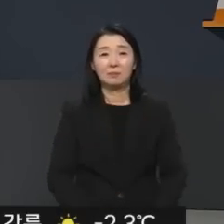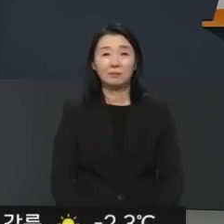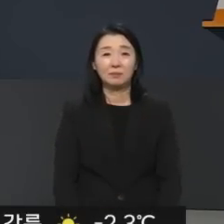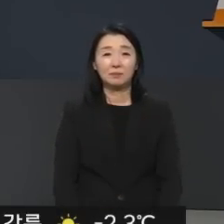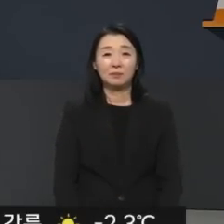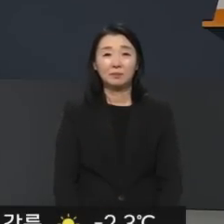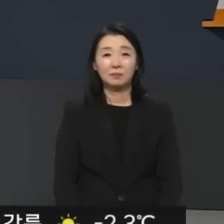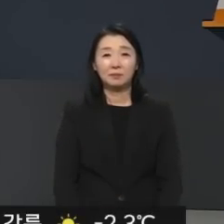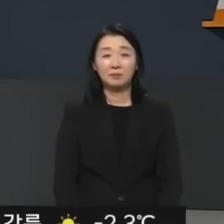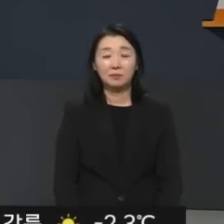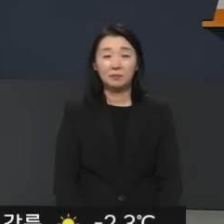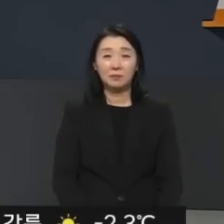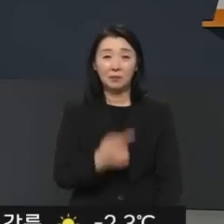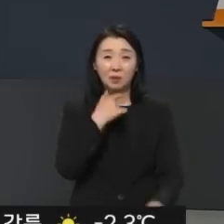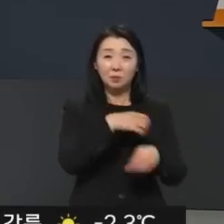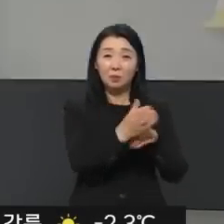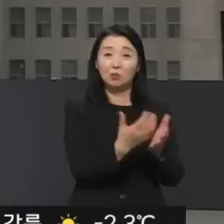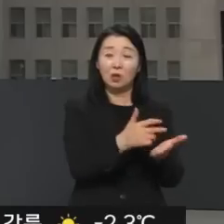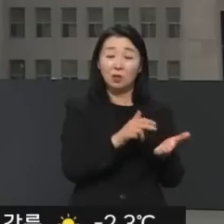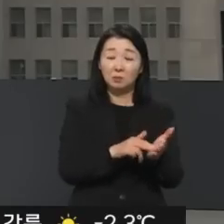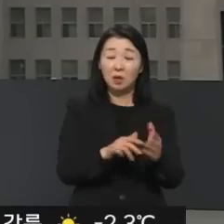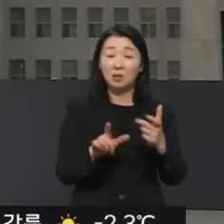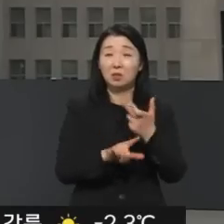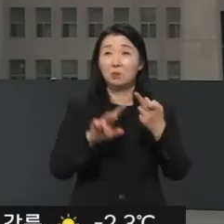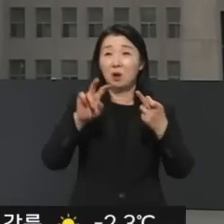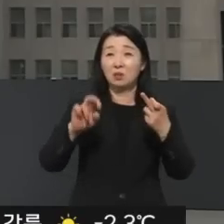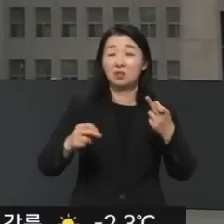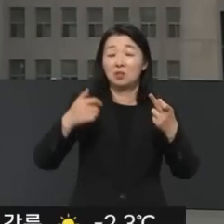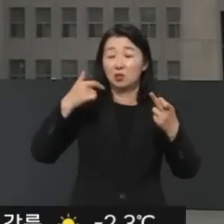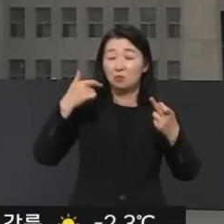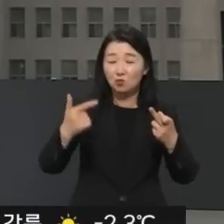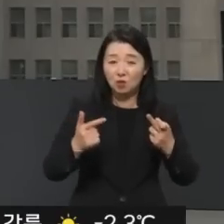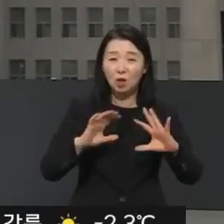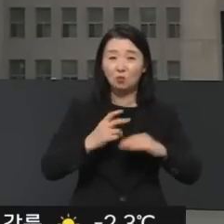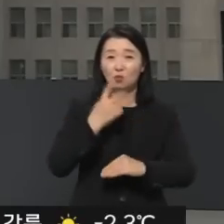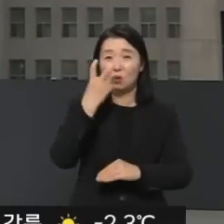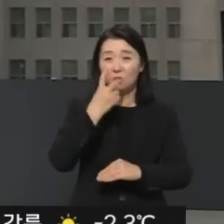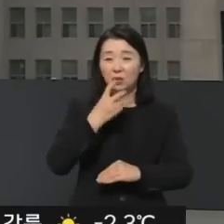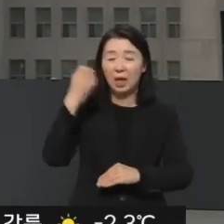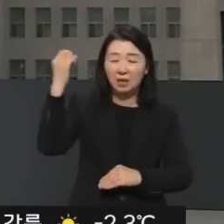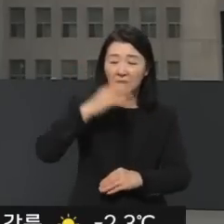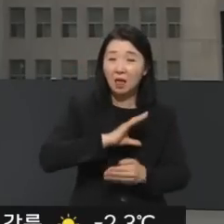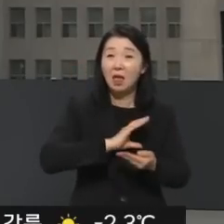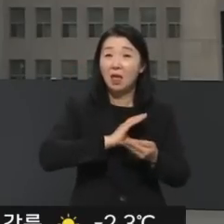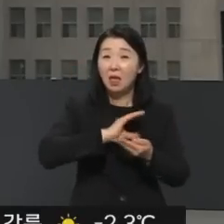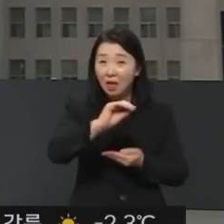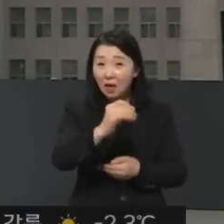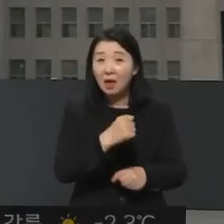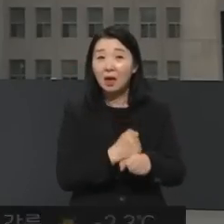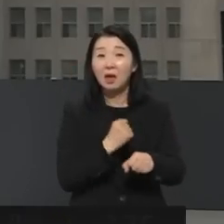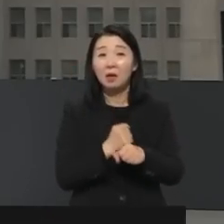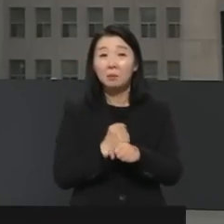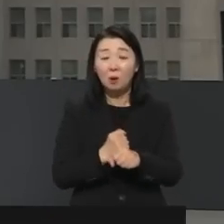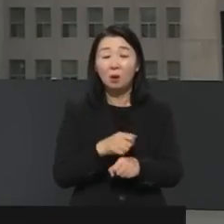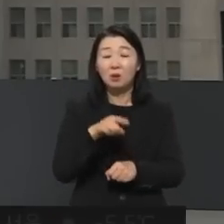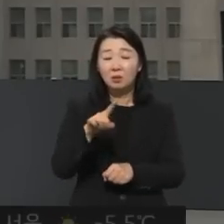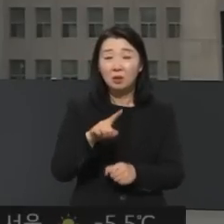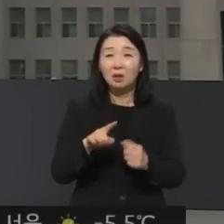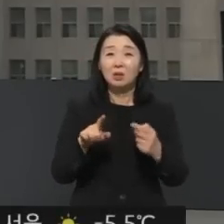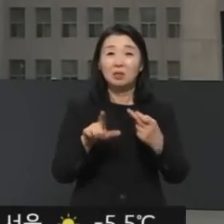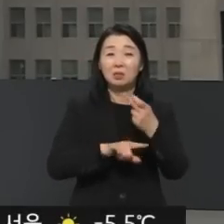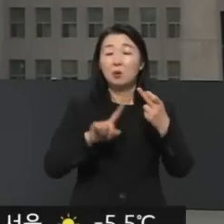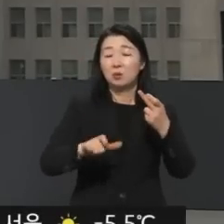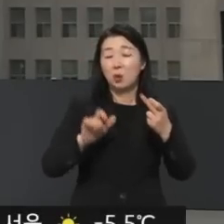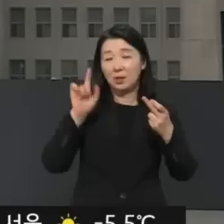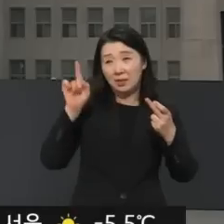없는 듯한데요. 민주당이 16일로 개문발차식이 다시 잡은 것도 15일 내일이 김 의장이 정한 예산안 처리